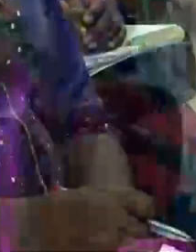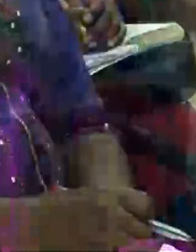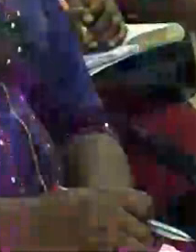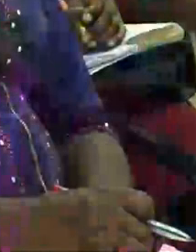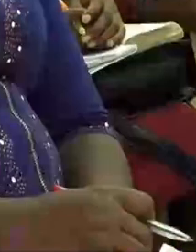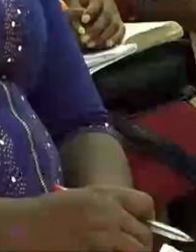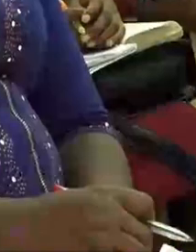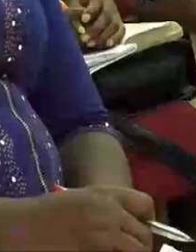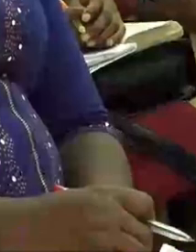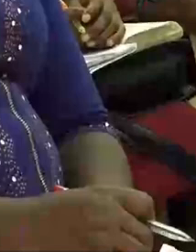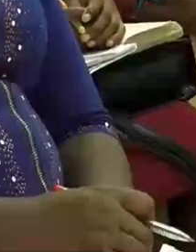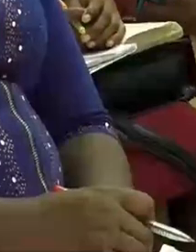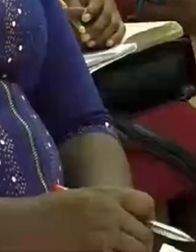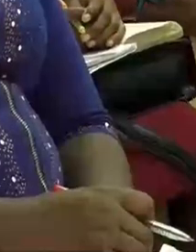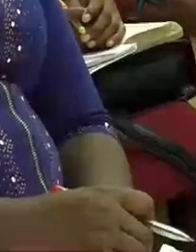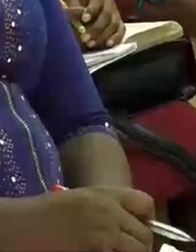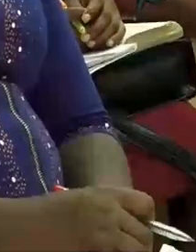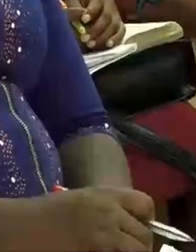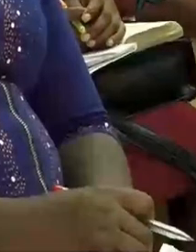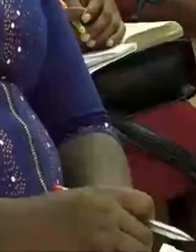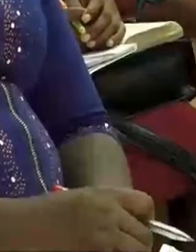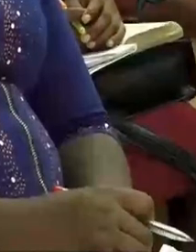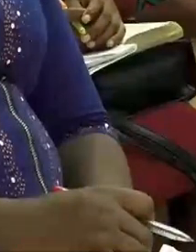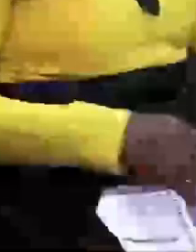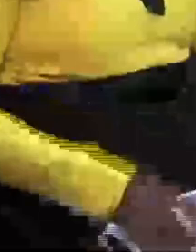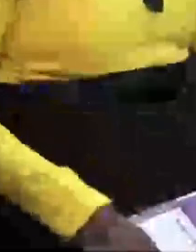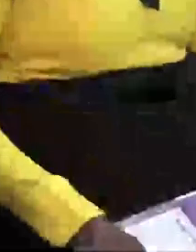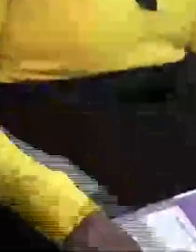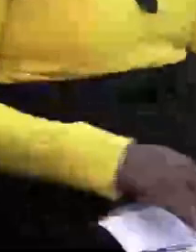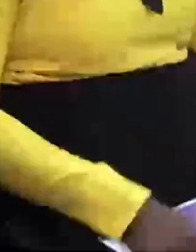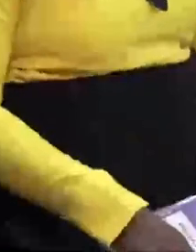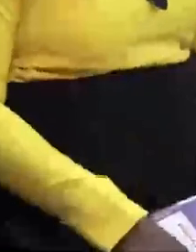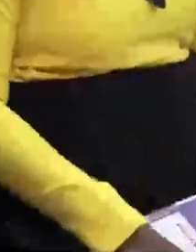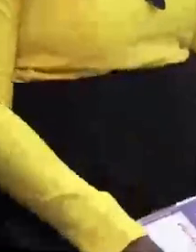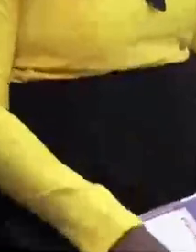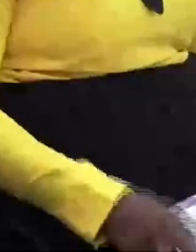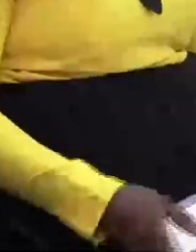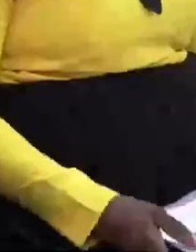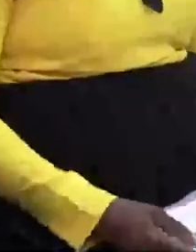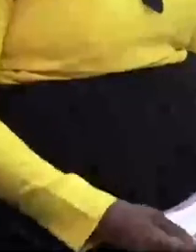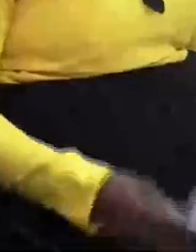Ceci sera la nuit là pour vous. Votre soirée à vous. Il faut dire ma soirée